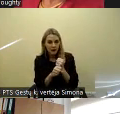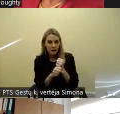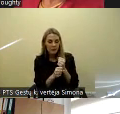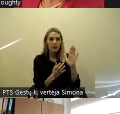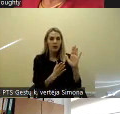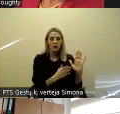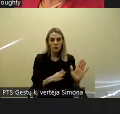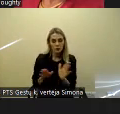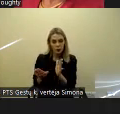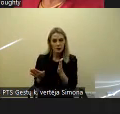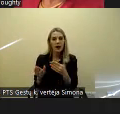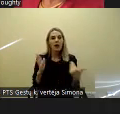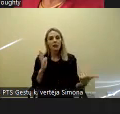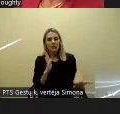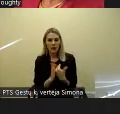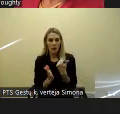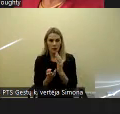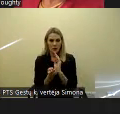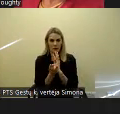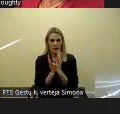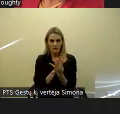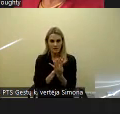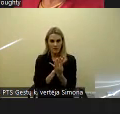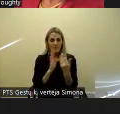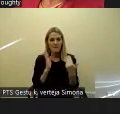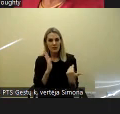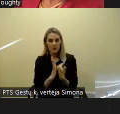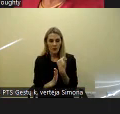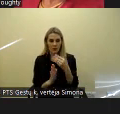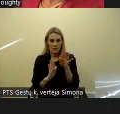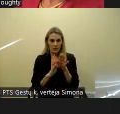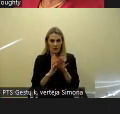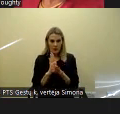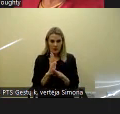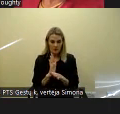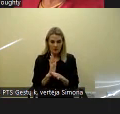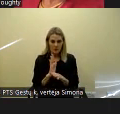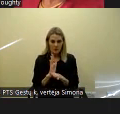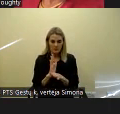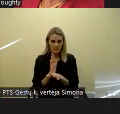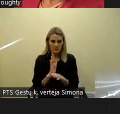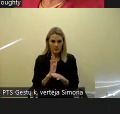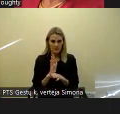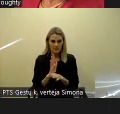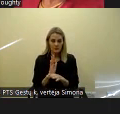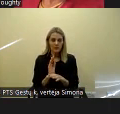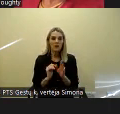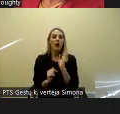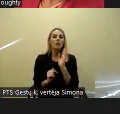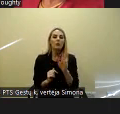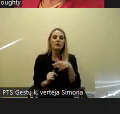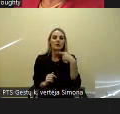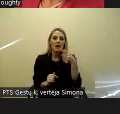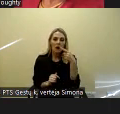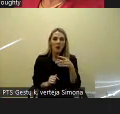naujoje reformoje, naujoje programoje. Ir kai mes kalbėsime šiek tiek apie teoriją,